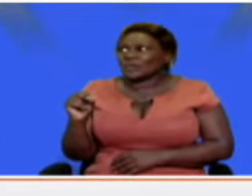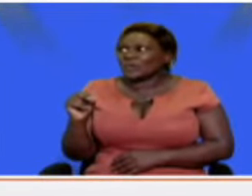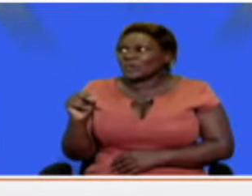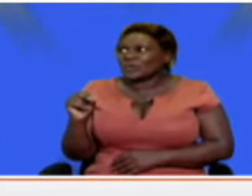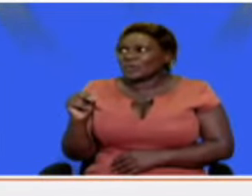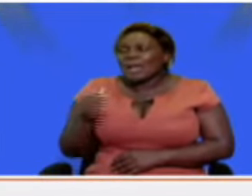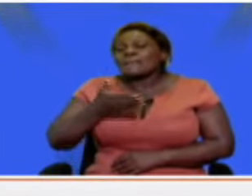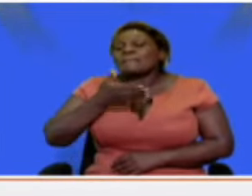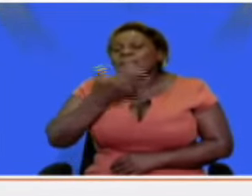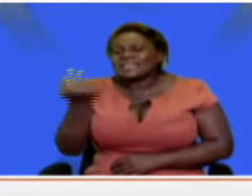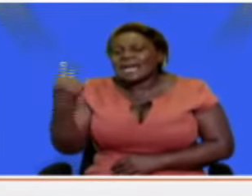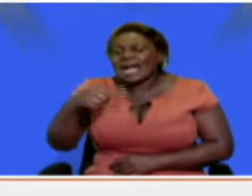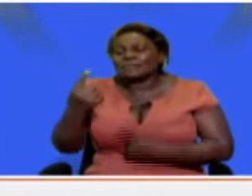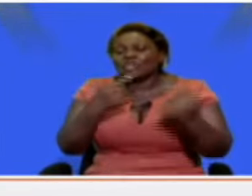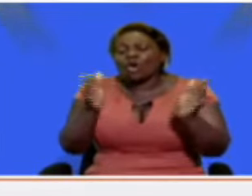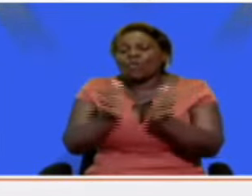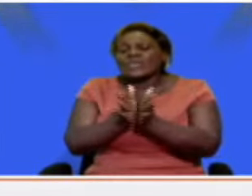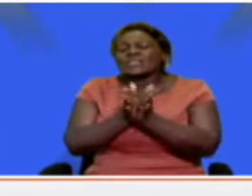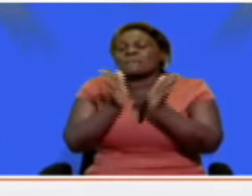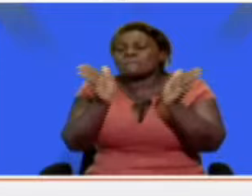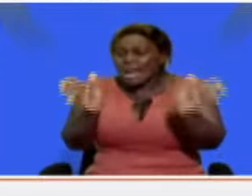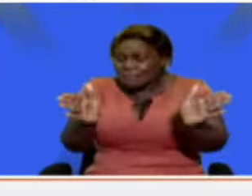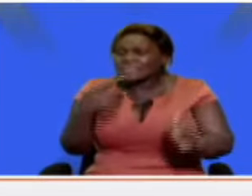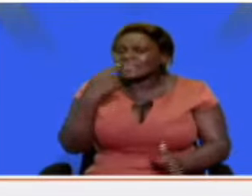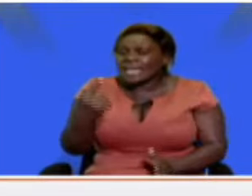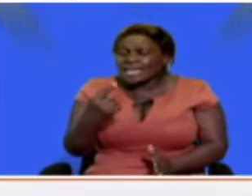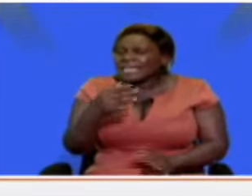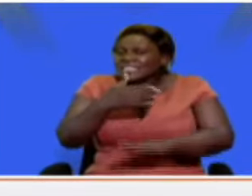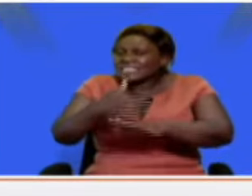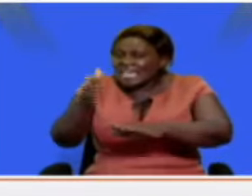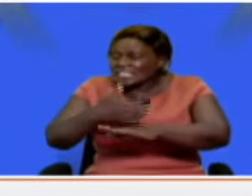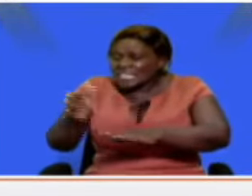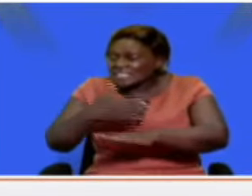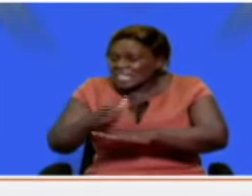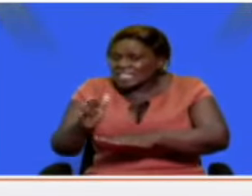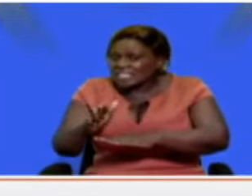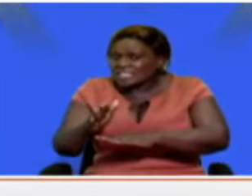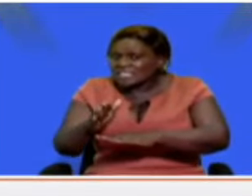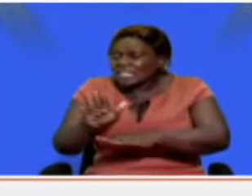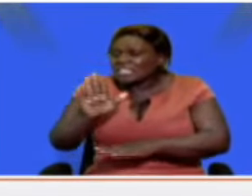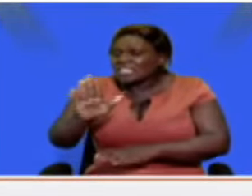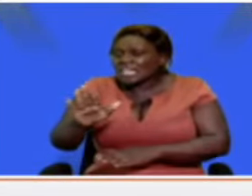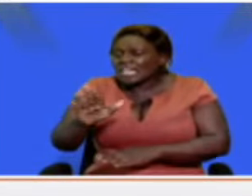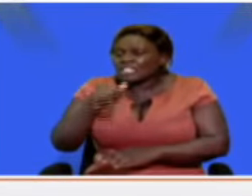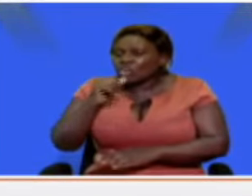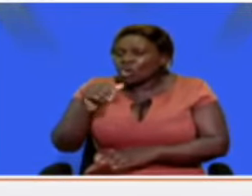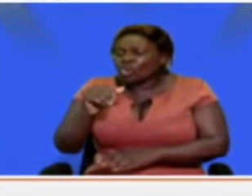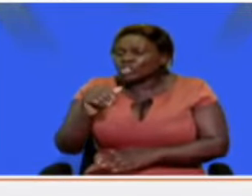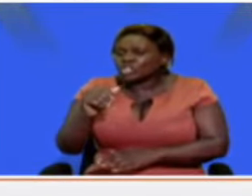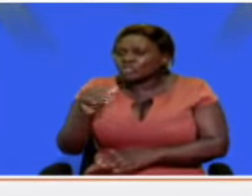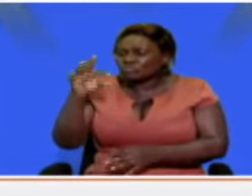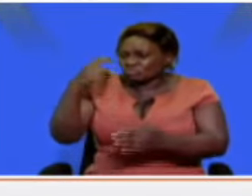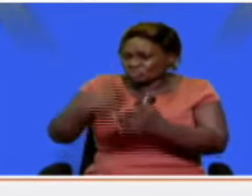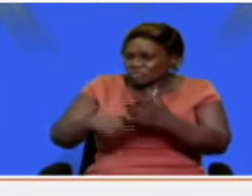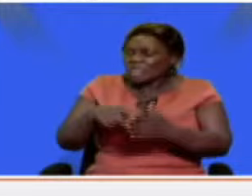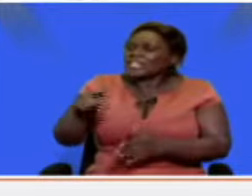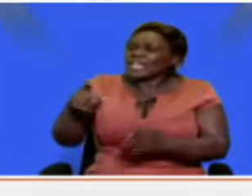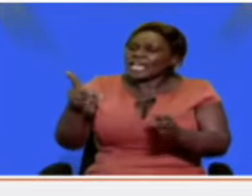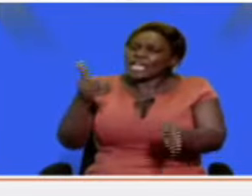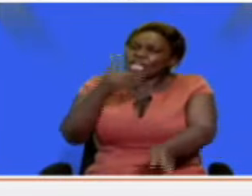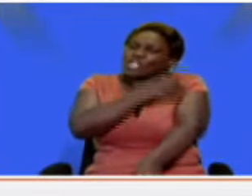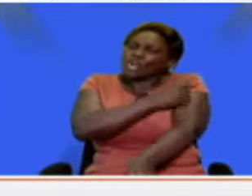panya. Akuja ongea na watu atuambie tu hatu kumtuma nini yeye si wa veterinary anakuja ni